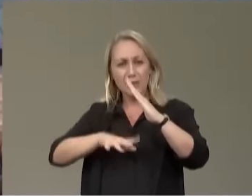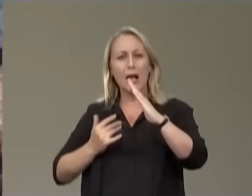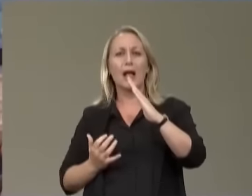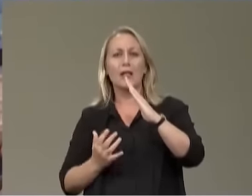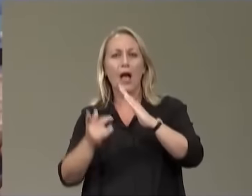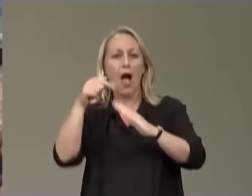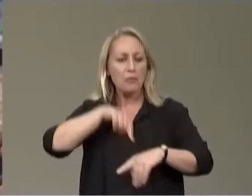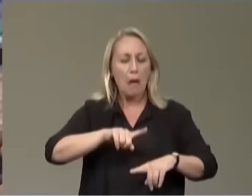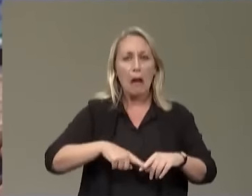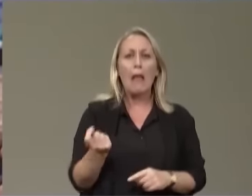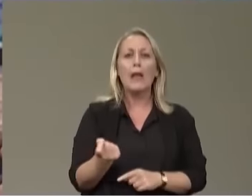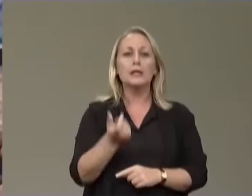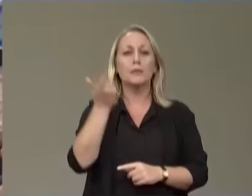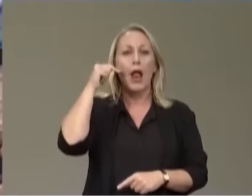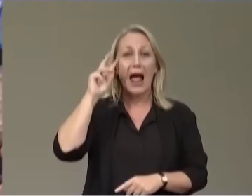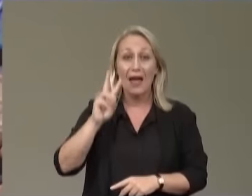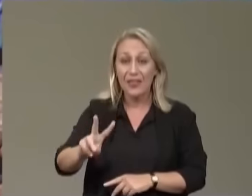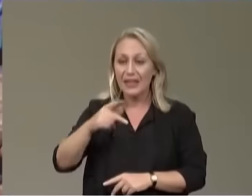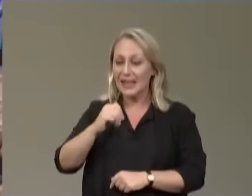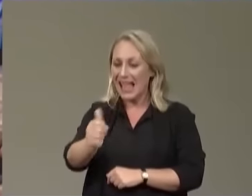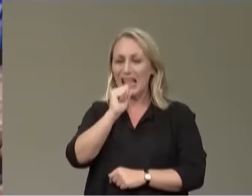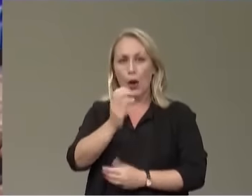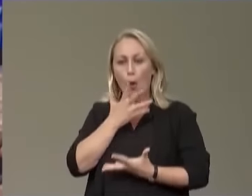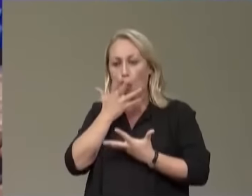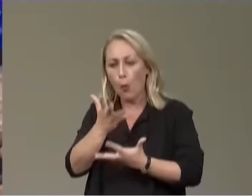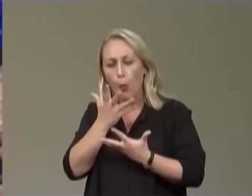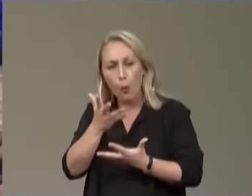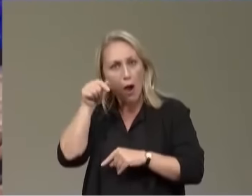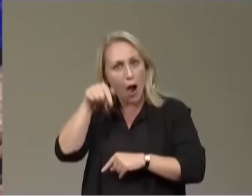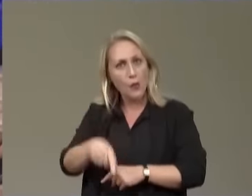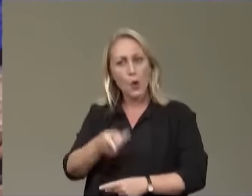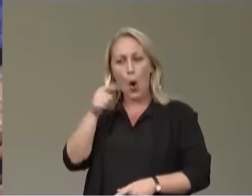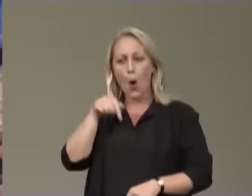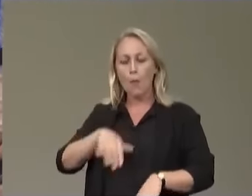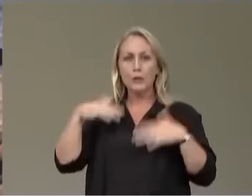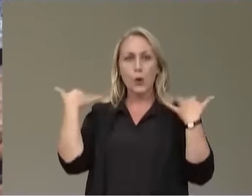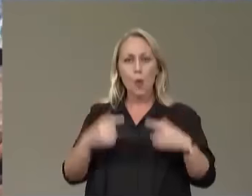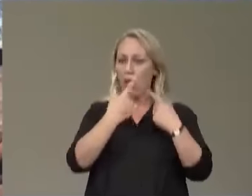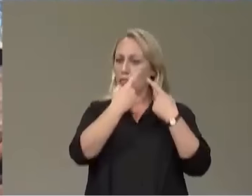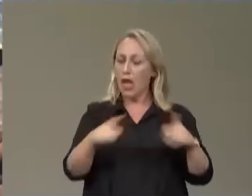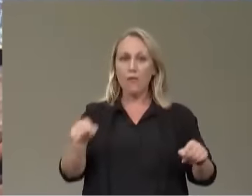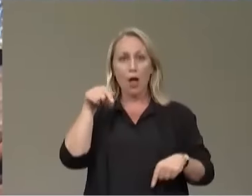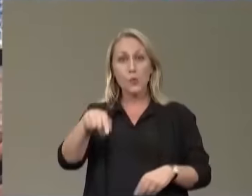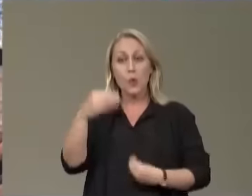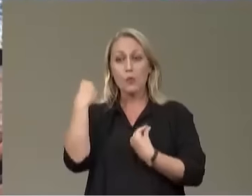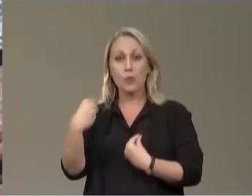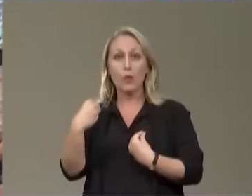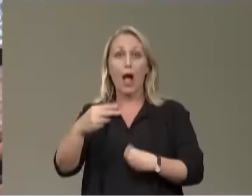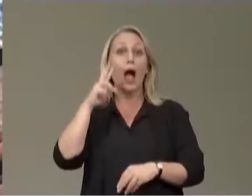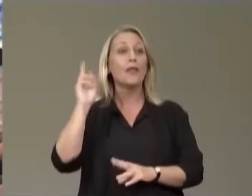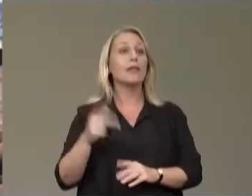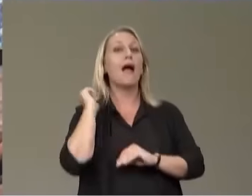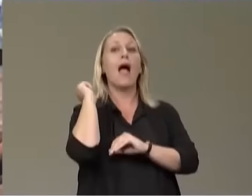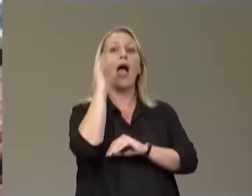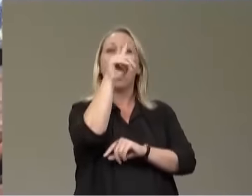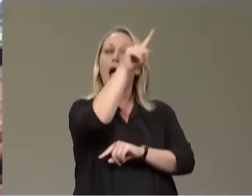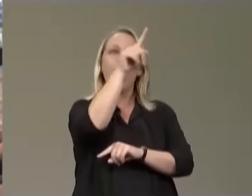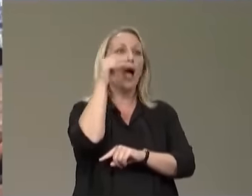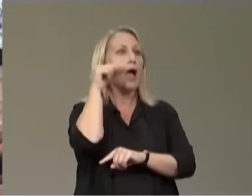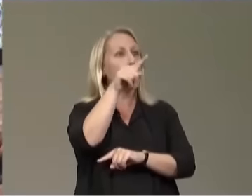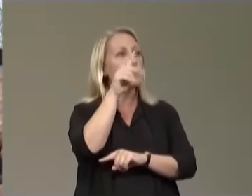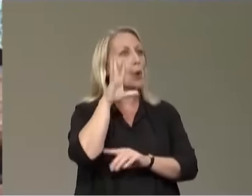με την παραγωγικότητά τους, την κατανάλωση σε νερό, είναι πραγματικά συγκλονιστική η πρόοδος στην παραγωγικότητα στον πρωτογενή τομέα την